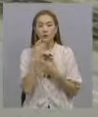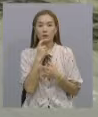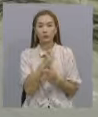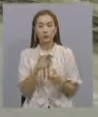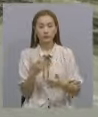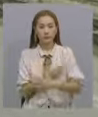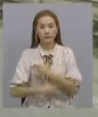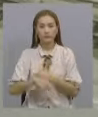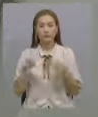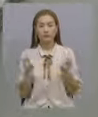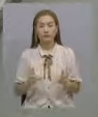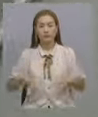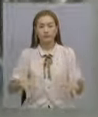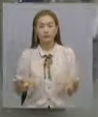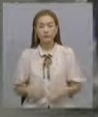людей, сидящих на колясках.